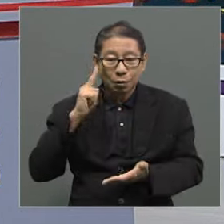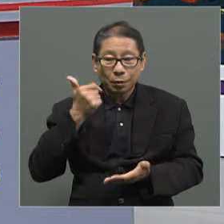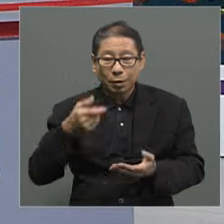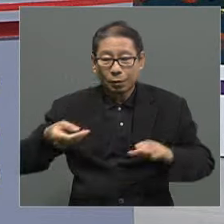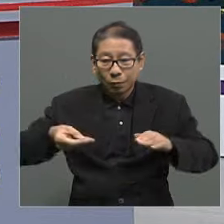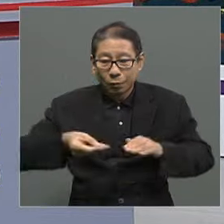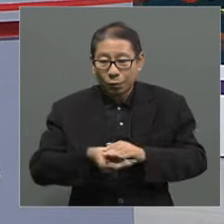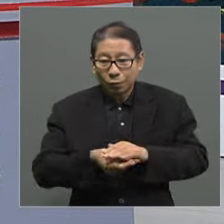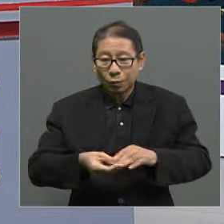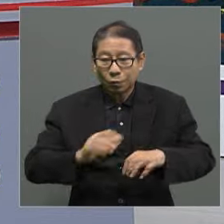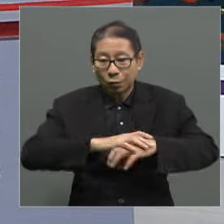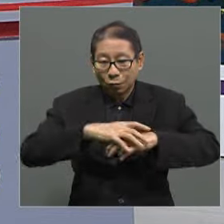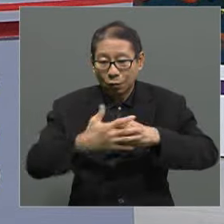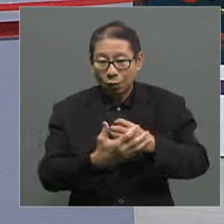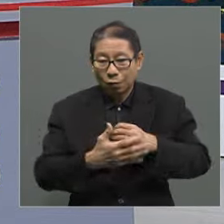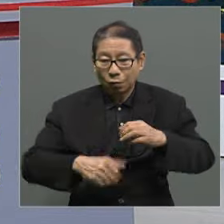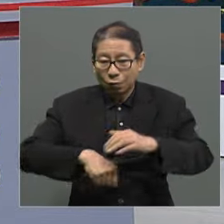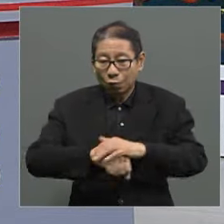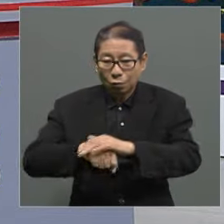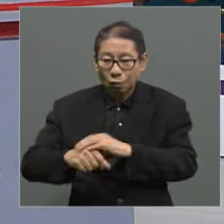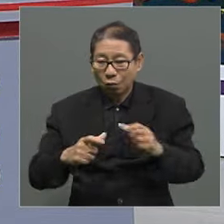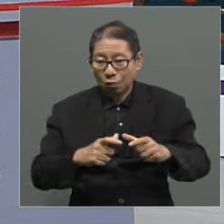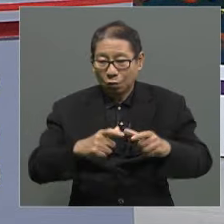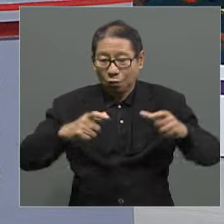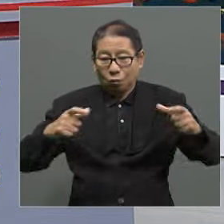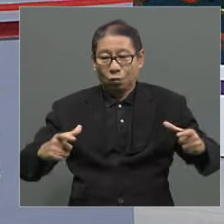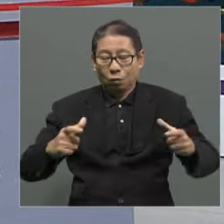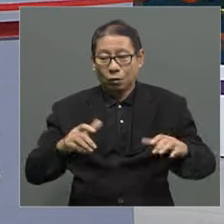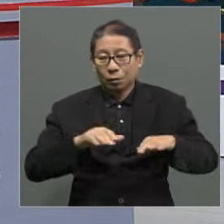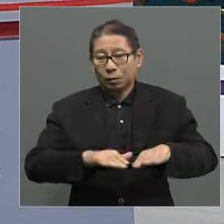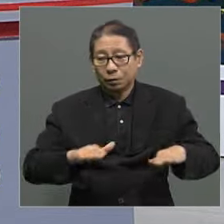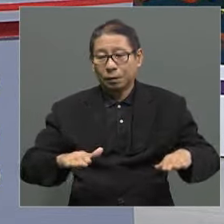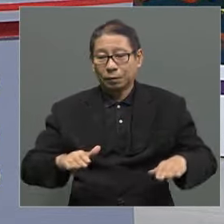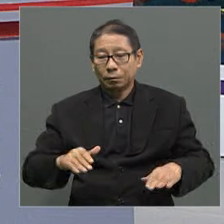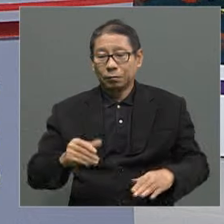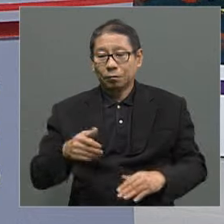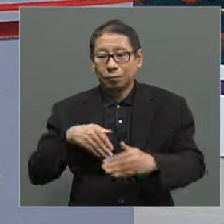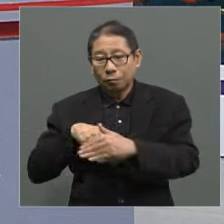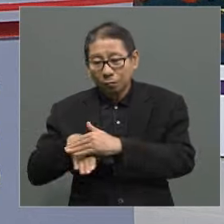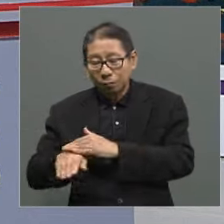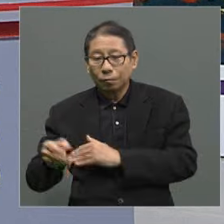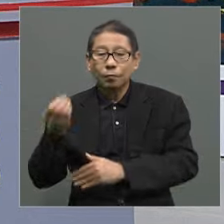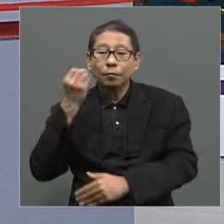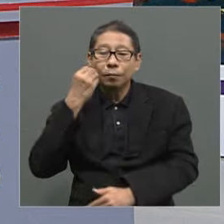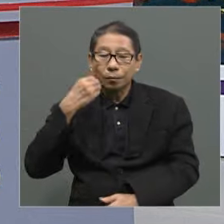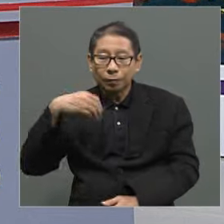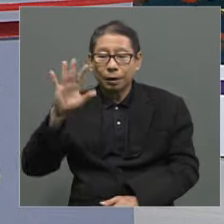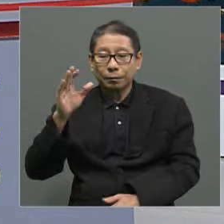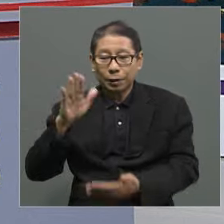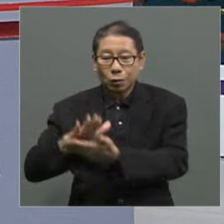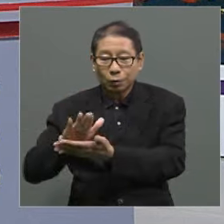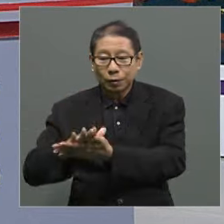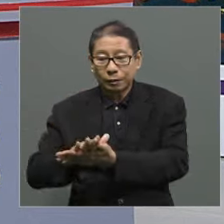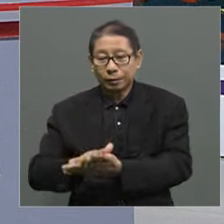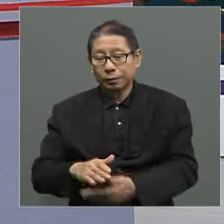ถุงอีกเยอะค่ะโชคดีมากๆที่แบบเด็กๆไม่อยู่เพราะว่าไปเรียนนะฮะอ่าก็แสดงความเสียใจกับ